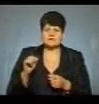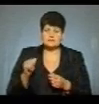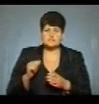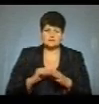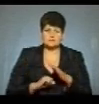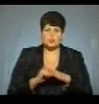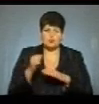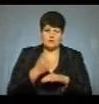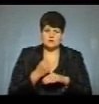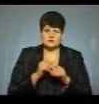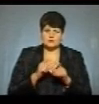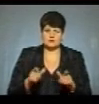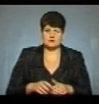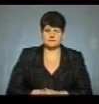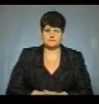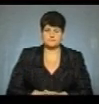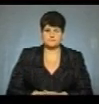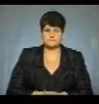школа. Ведуться кримінальні...